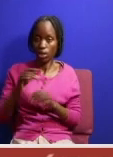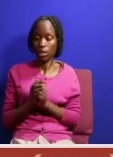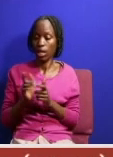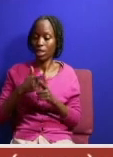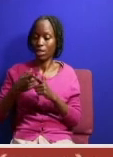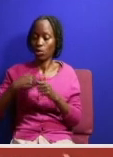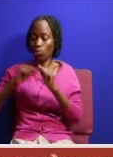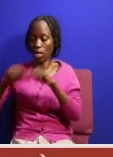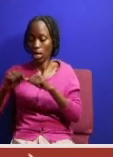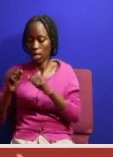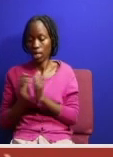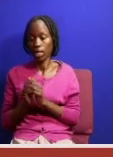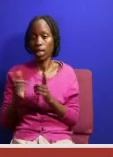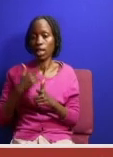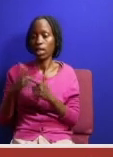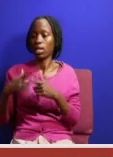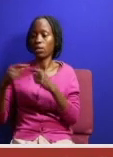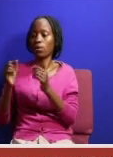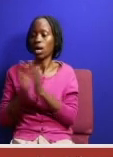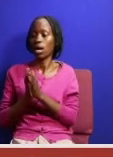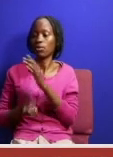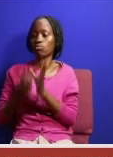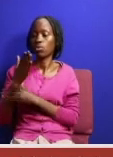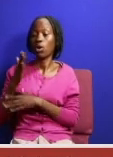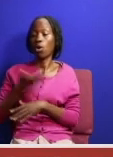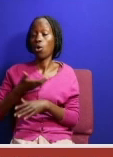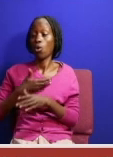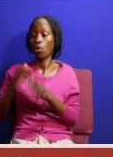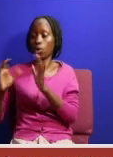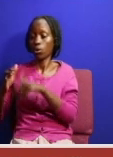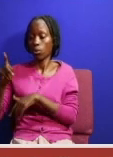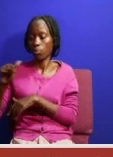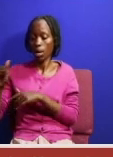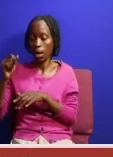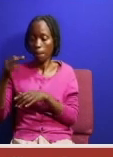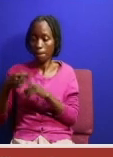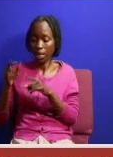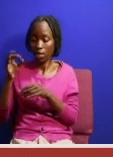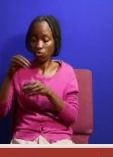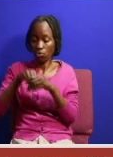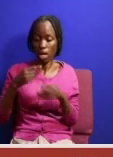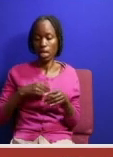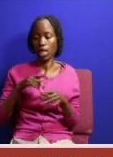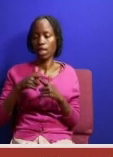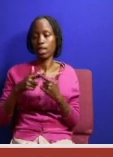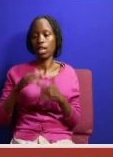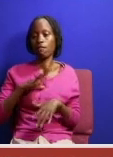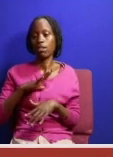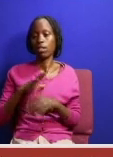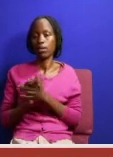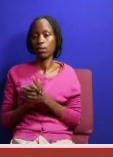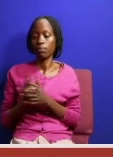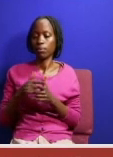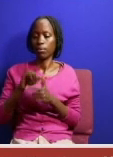Kukubali na yeye basi enda unda hiyo pa yako, lakini ukikubali kuja kwa azimio sawa sawa.